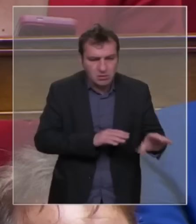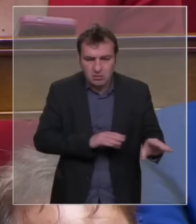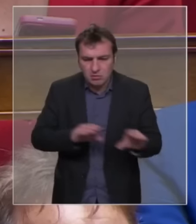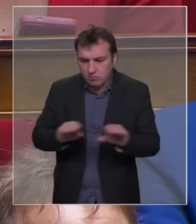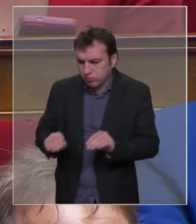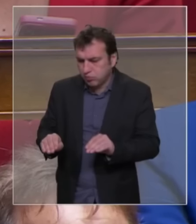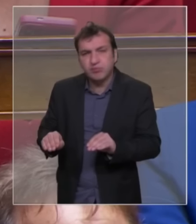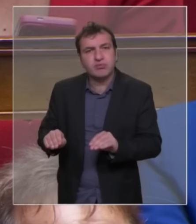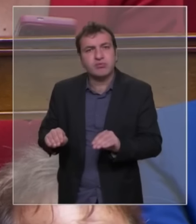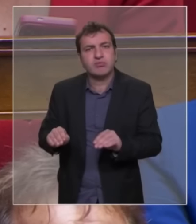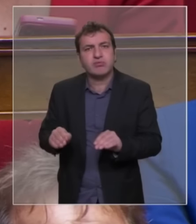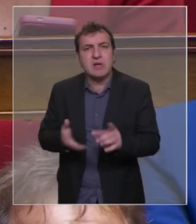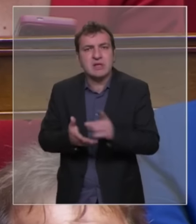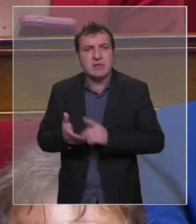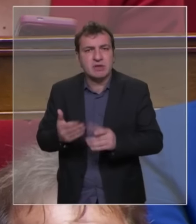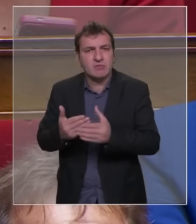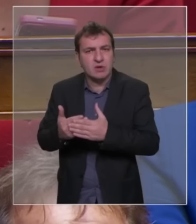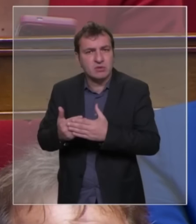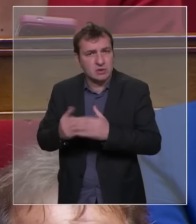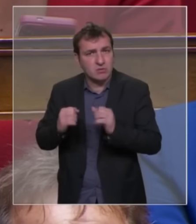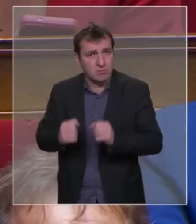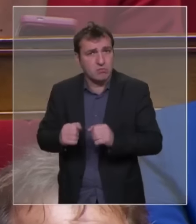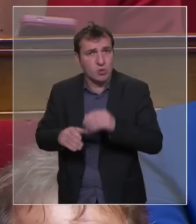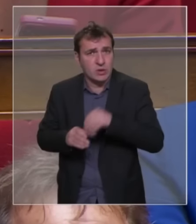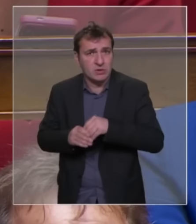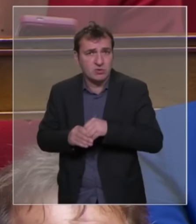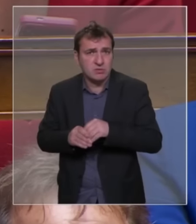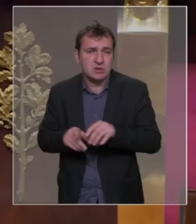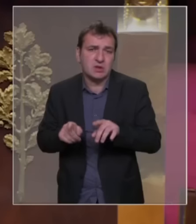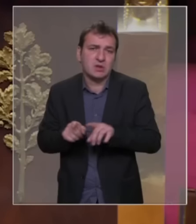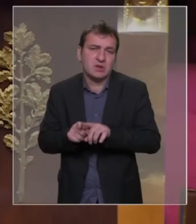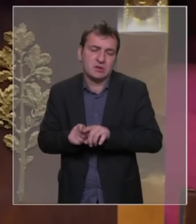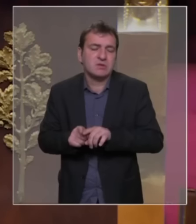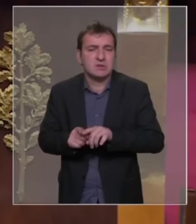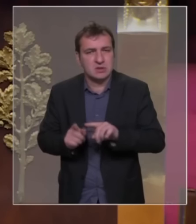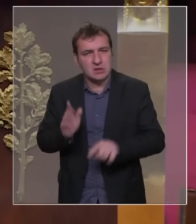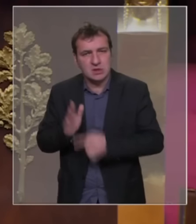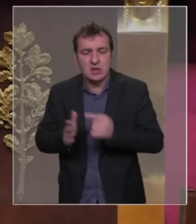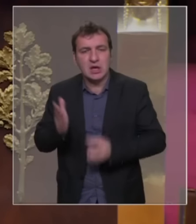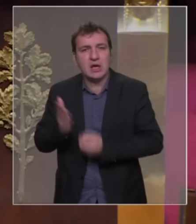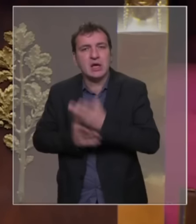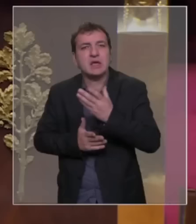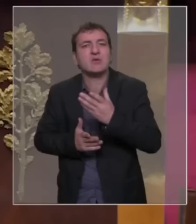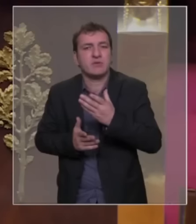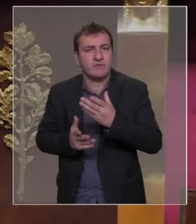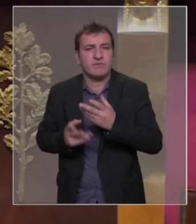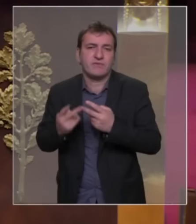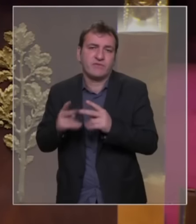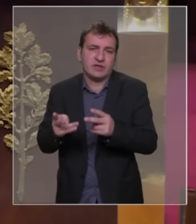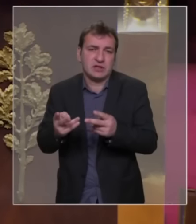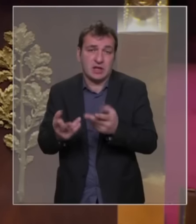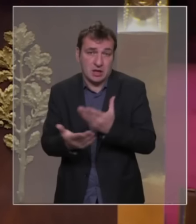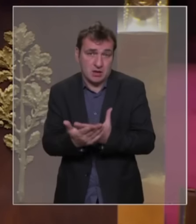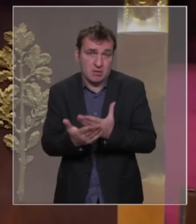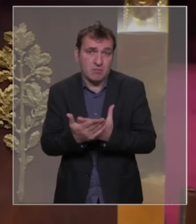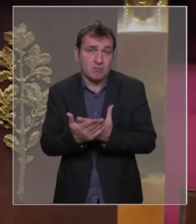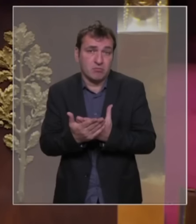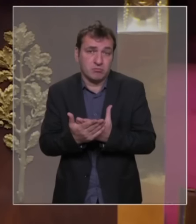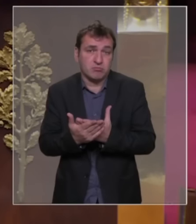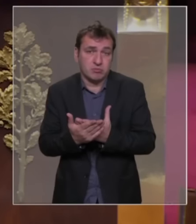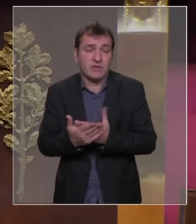participer à la rénovation urbaine, comme d'ailleurs ça a été prouvé en Seine-Saint-Denis avec l'organisation des Jeux